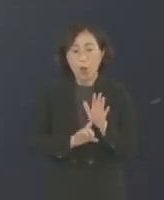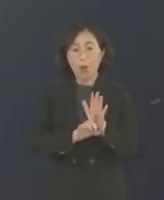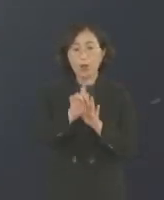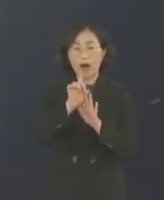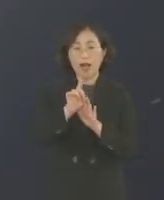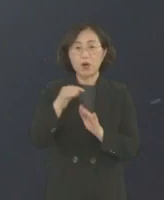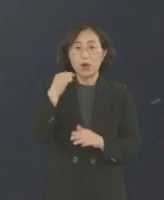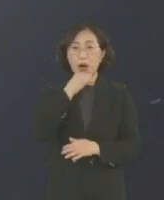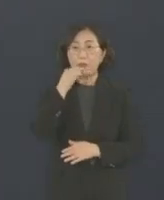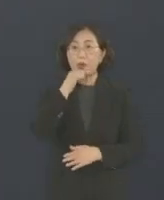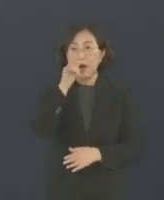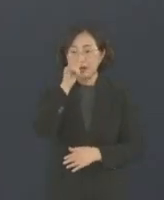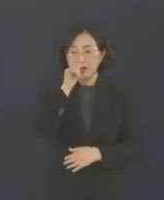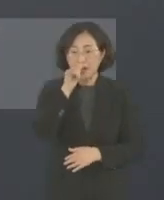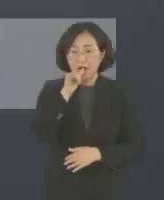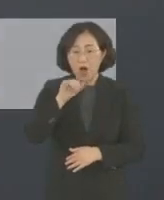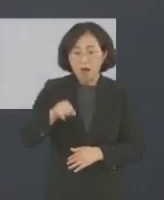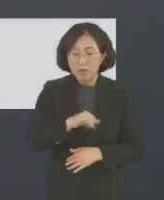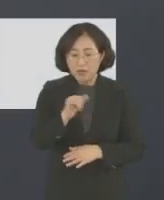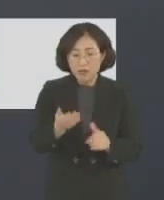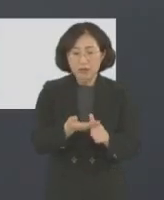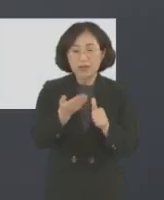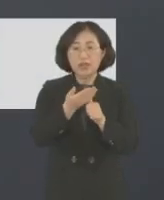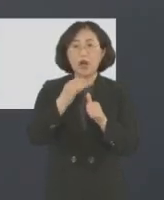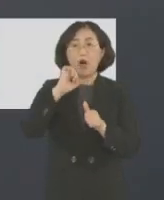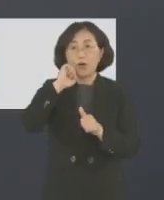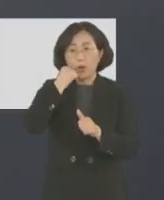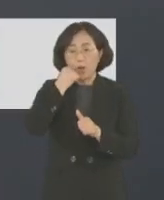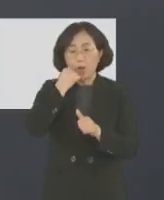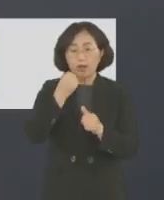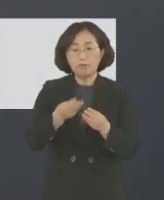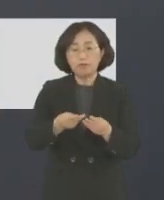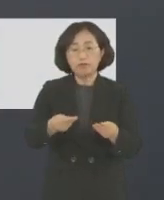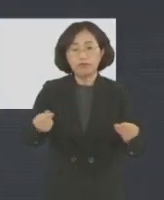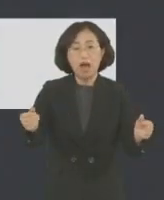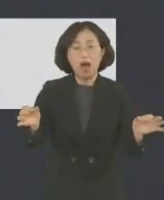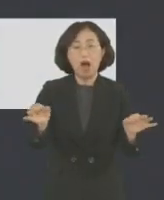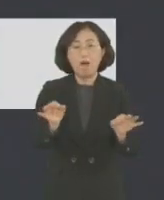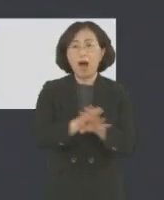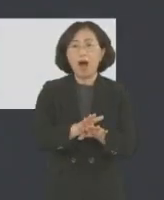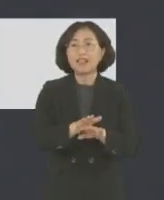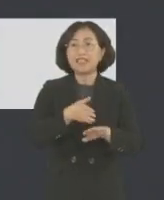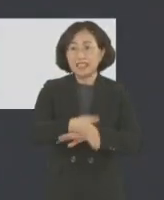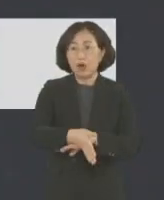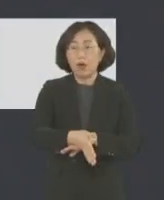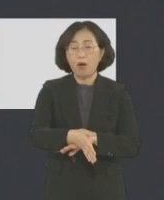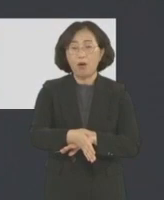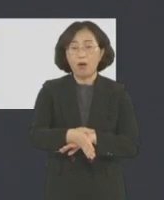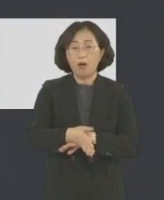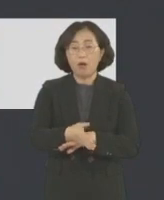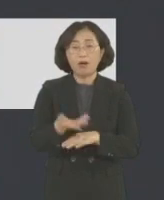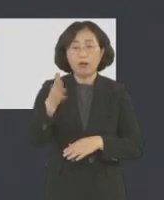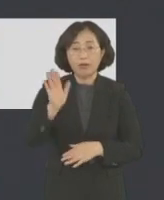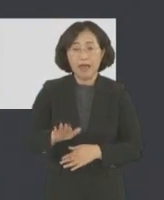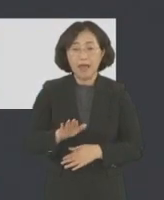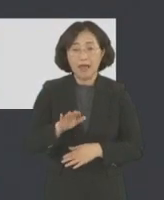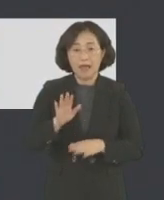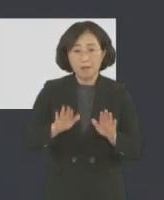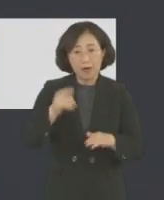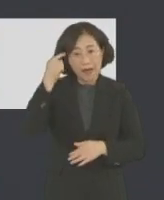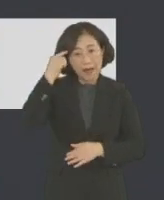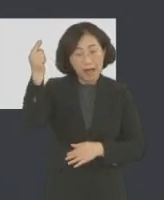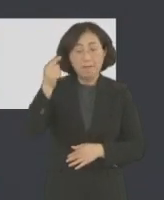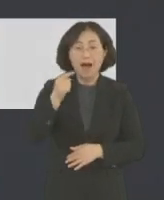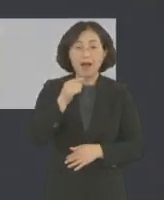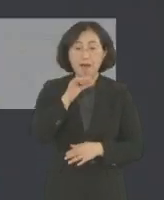낮고 염도가 높아 미생물 증식이 어렵다 보니 분해가 토양보다 훨씬 느린데 이번에 개발된 빨대는